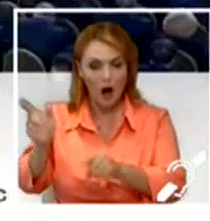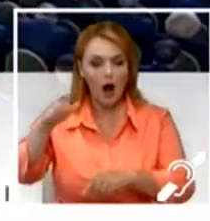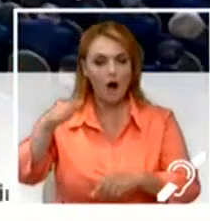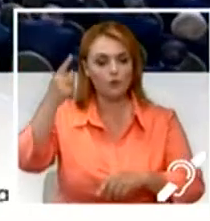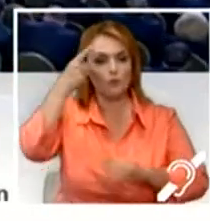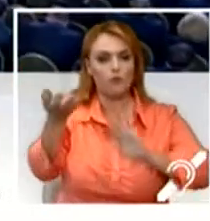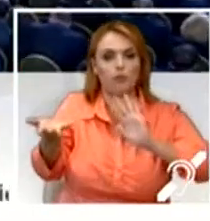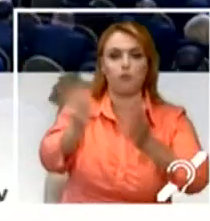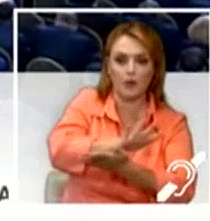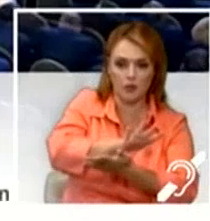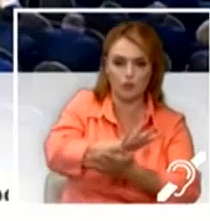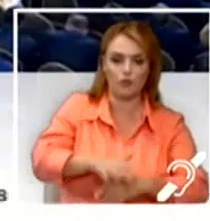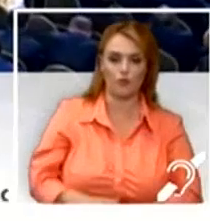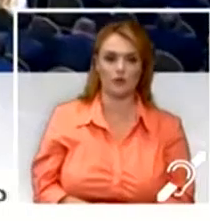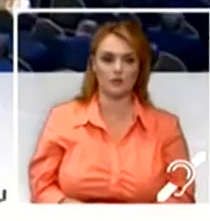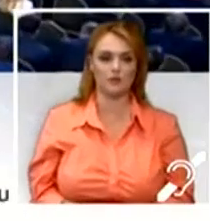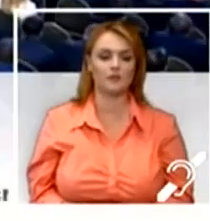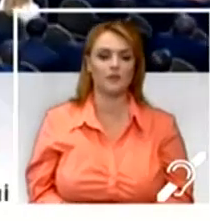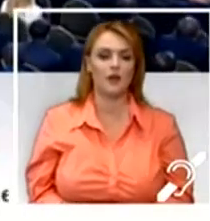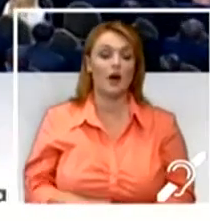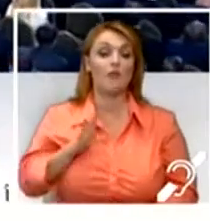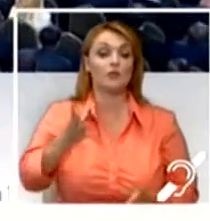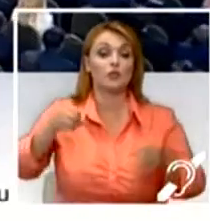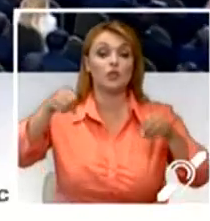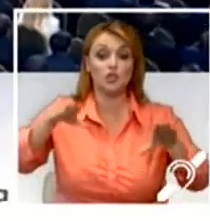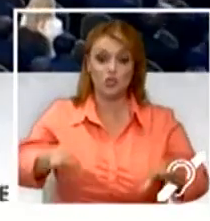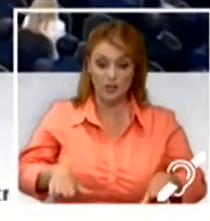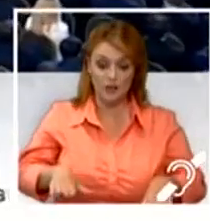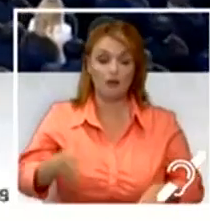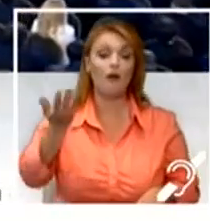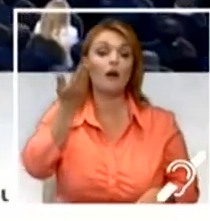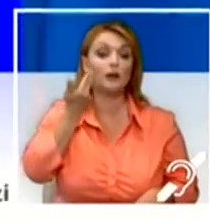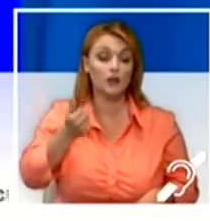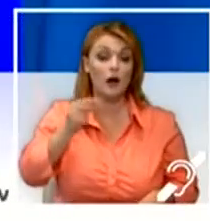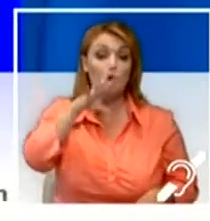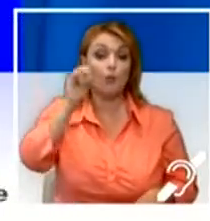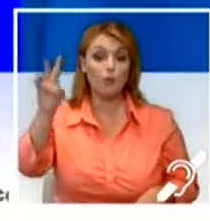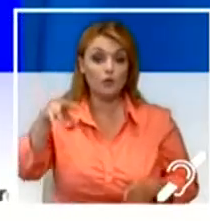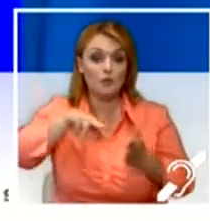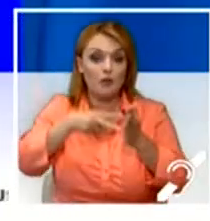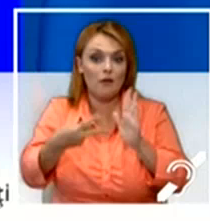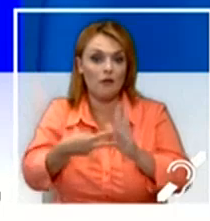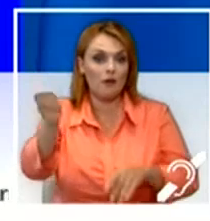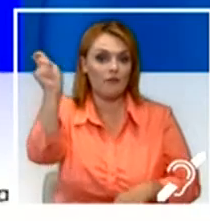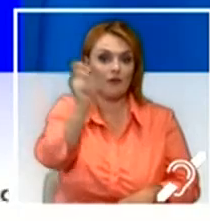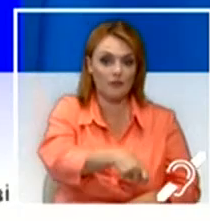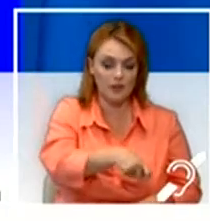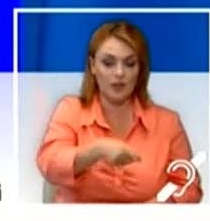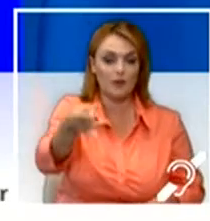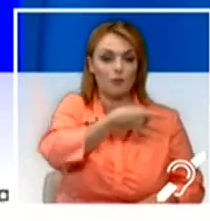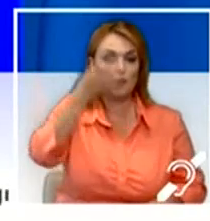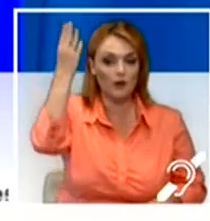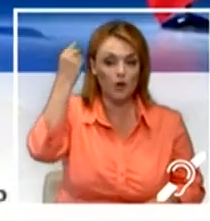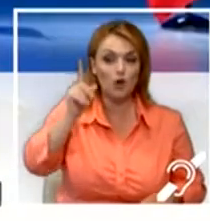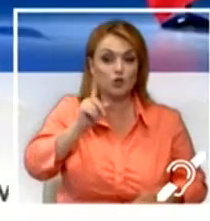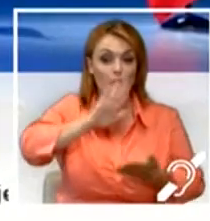semnat memorandumul, decizie luată când Vladimir Putin deja se afla în drum spre Republica Moldova pentru parafarea înțelegerii, astfel că liderul